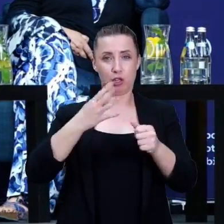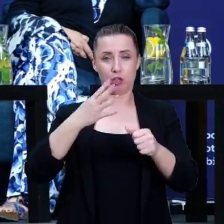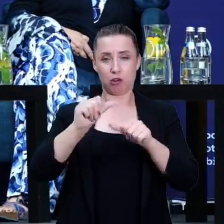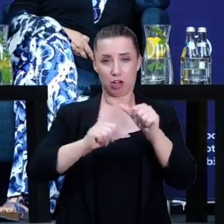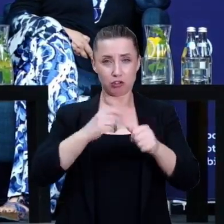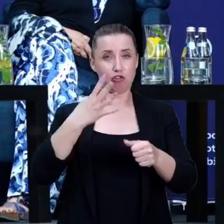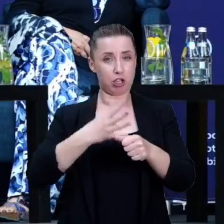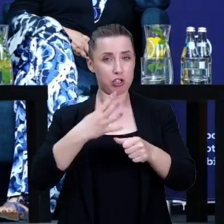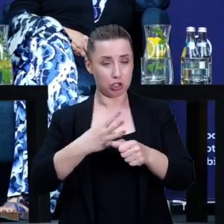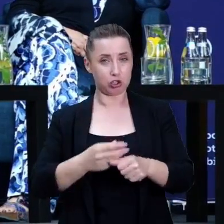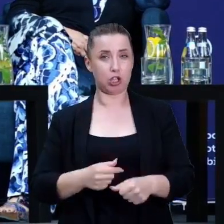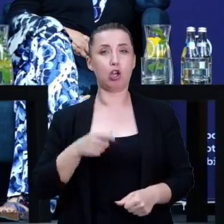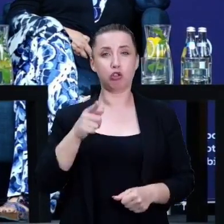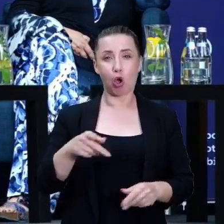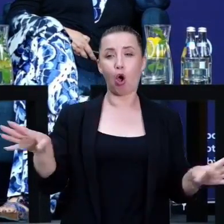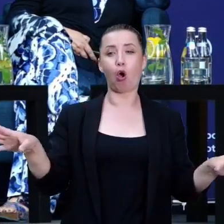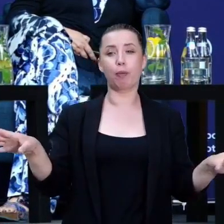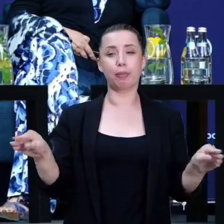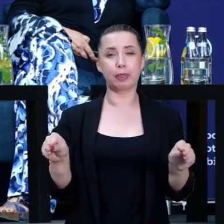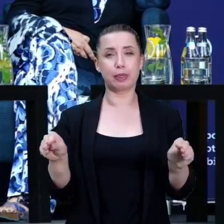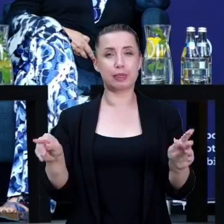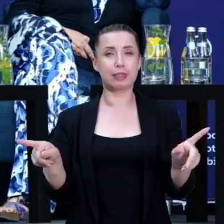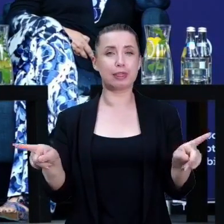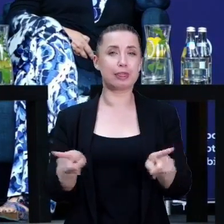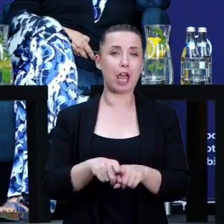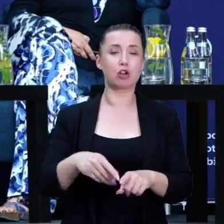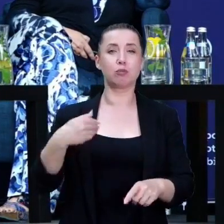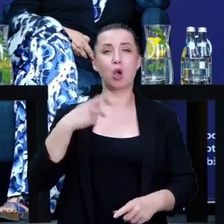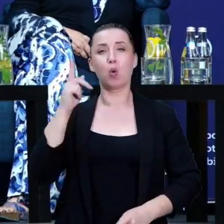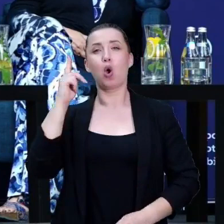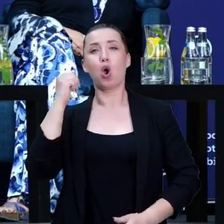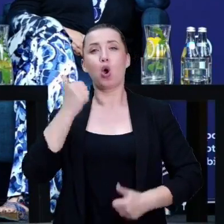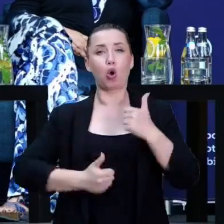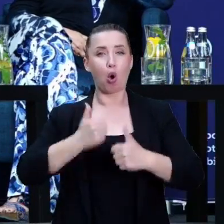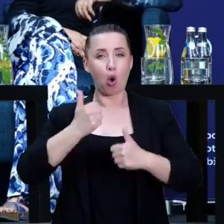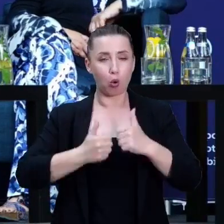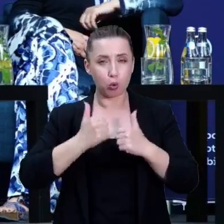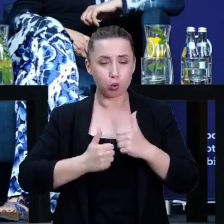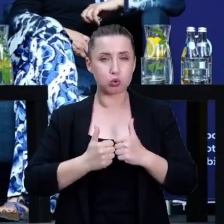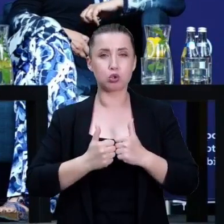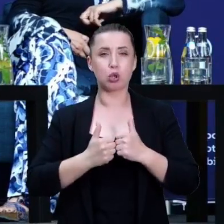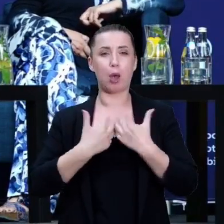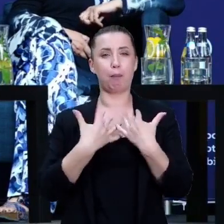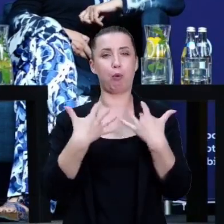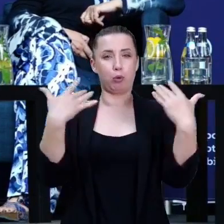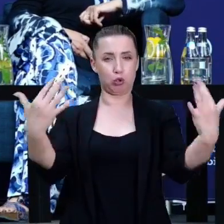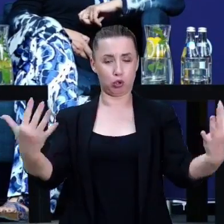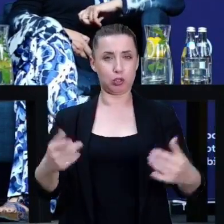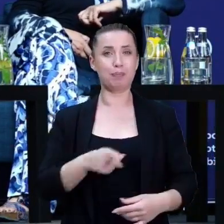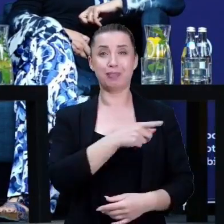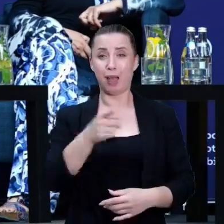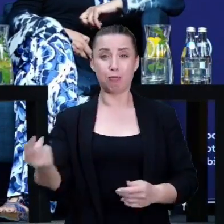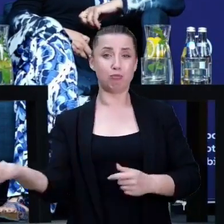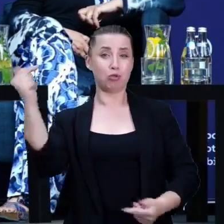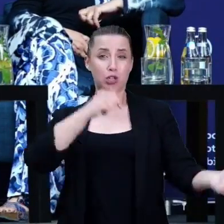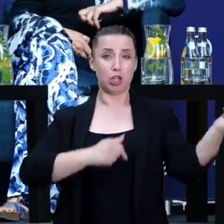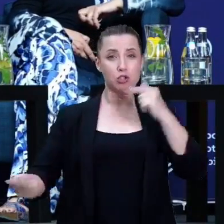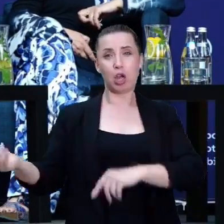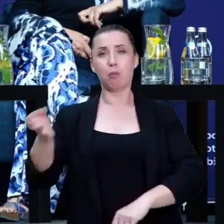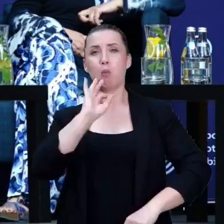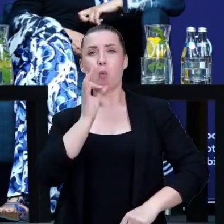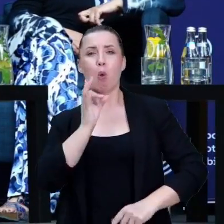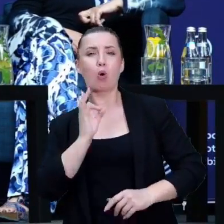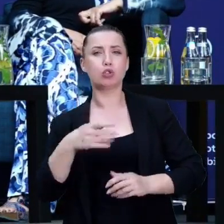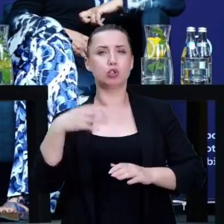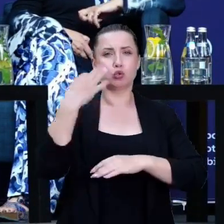połączone z plebiscytem wśród publiczności, a trzeba powiedzieć, że tam naprawdę przyjeżdżają głównie młodzi filmowcy, bardzo